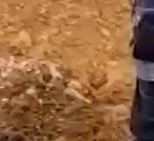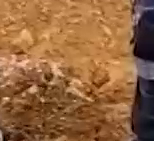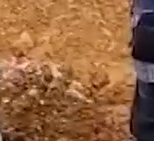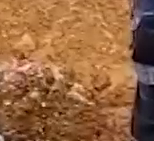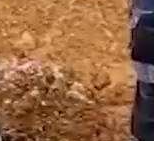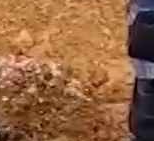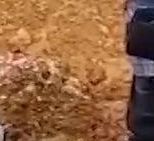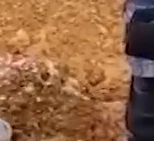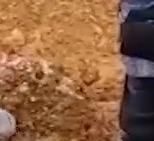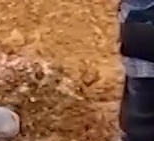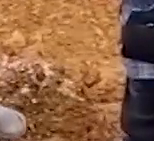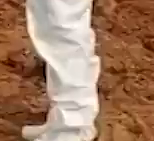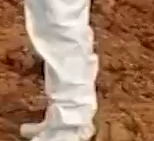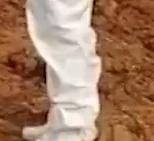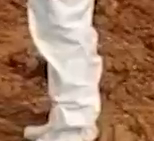hari.